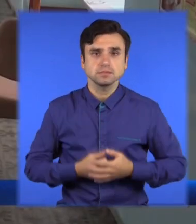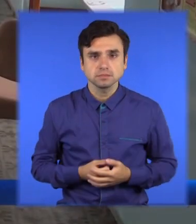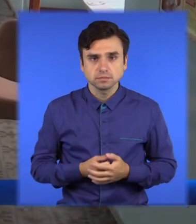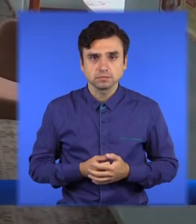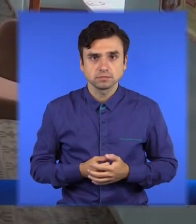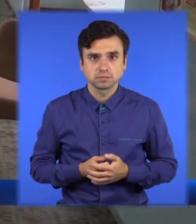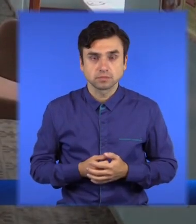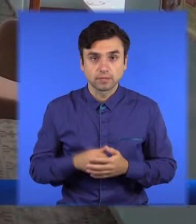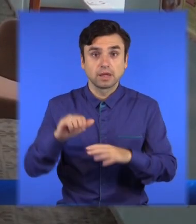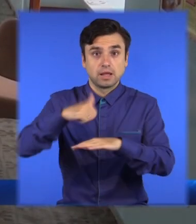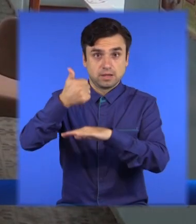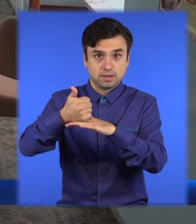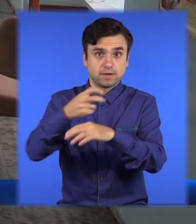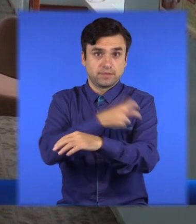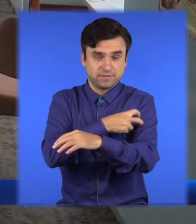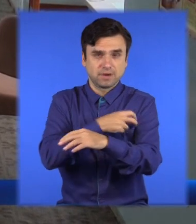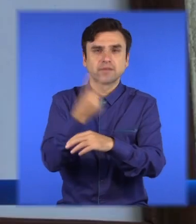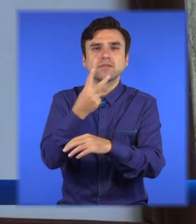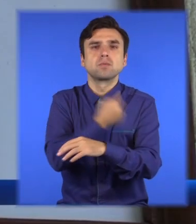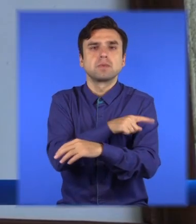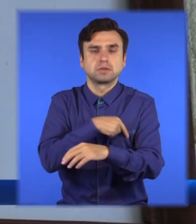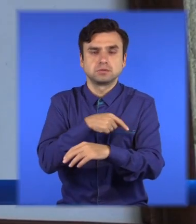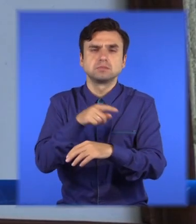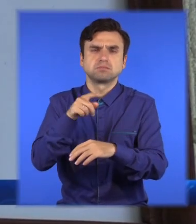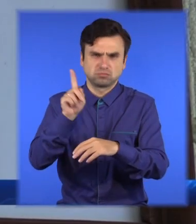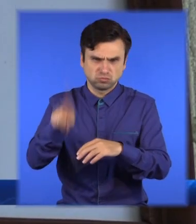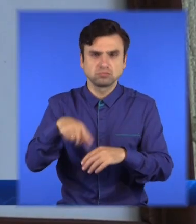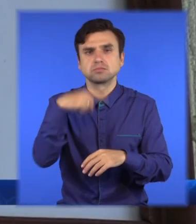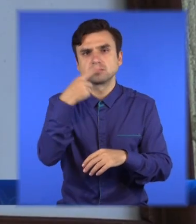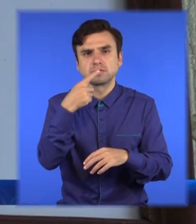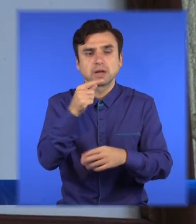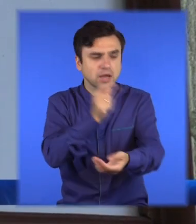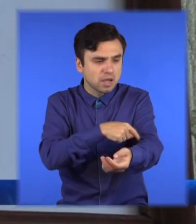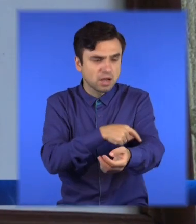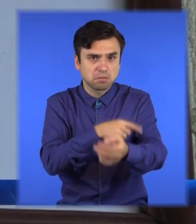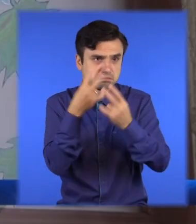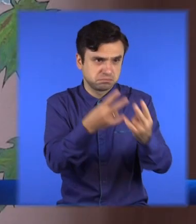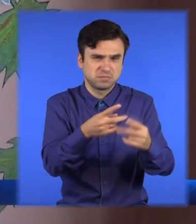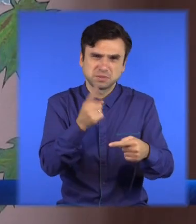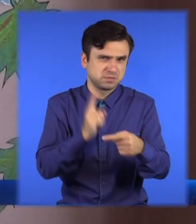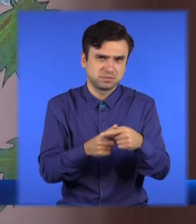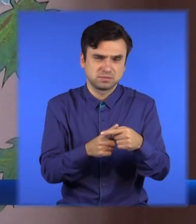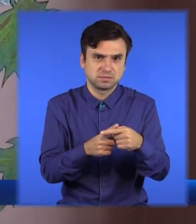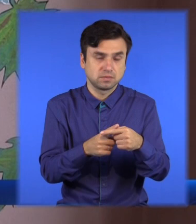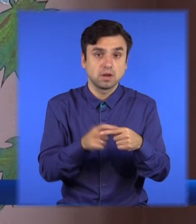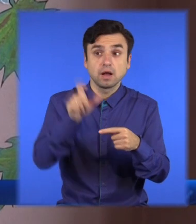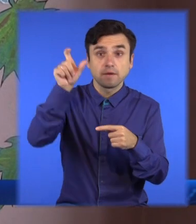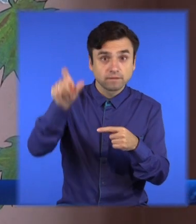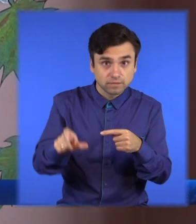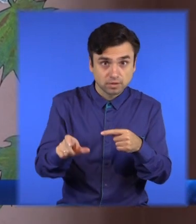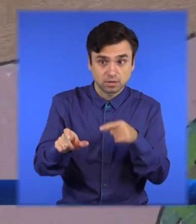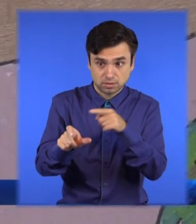отвечу. Крапельниця не могла спровокувати смерть, запевняє і головний лікар другої дитячої лікарні. А про свою